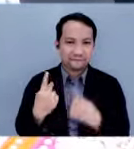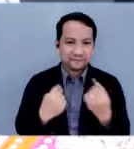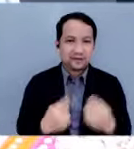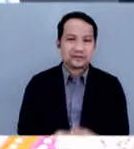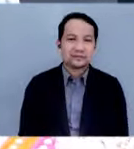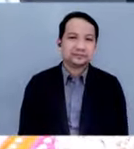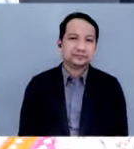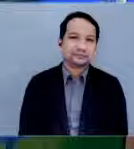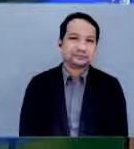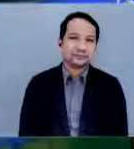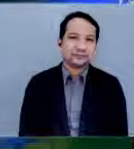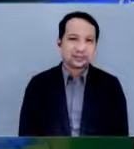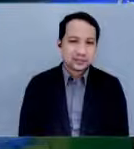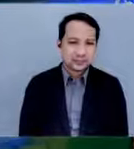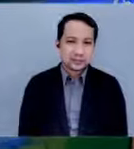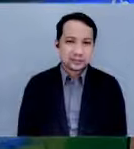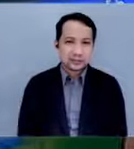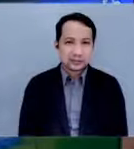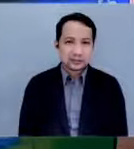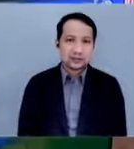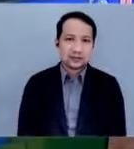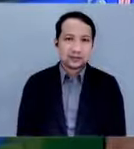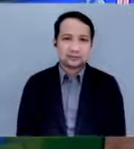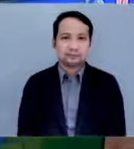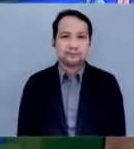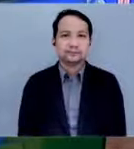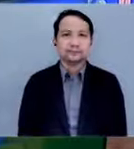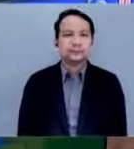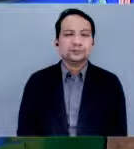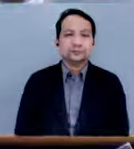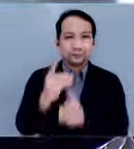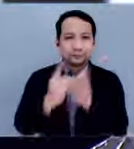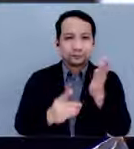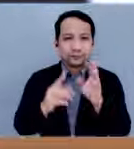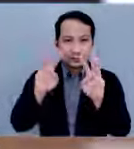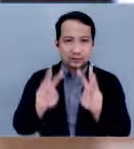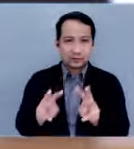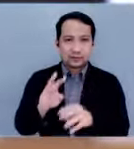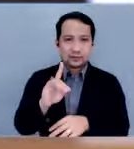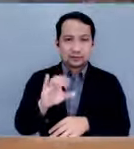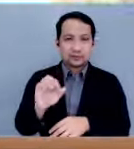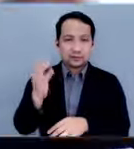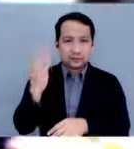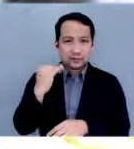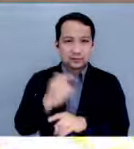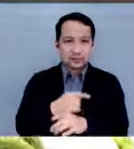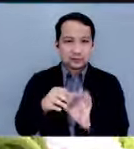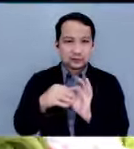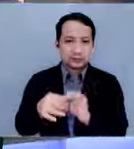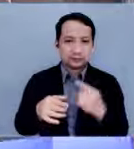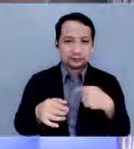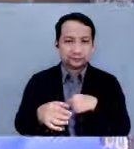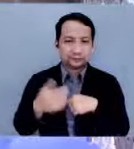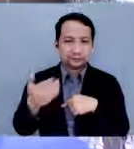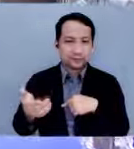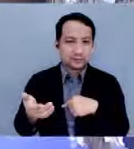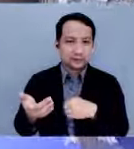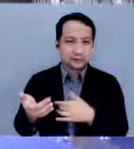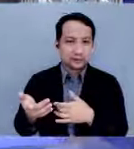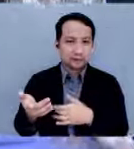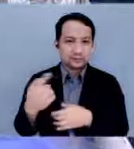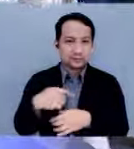Chiki, kailangan mo ng pang-designyo sa bahay. Oo. Kailangan natin ng pang-wall decor. Yes, syempre, ayan, ano ba itong mga dala mo sa amin? Ito naman po,